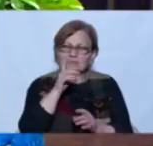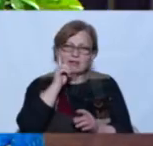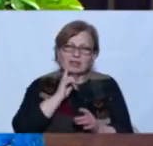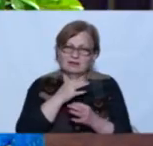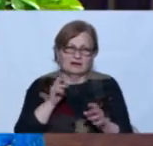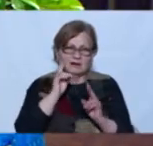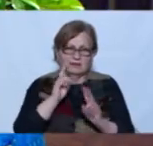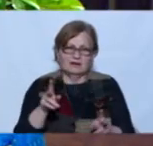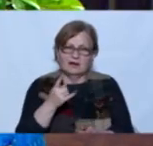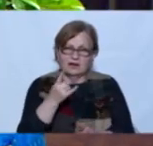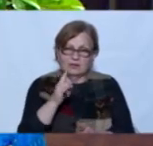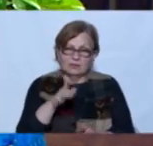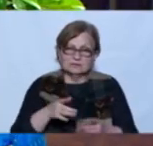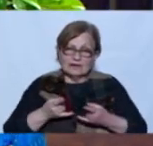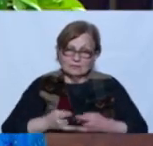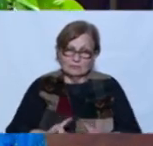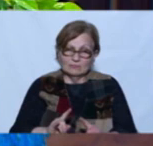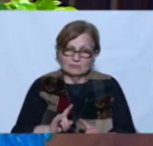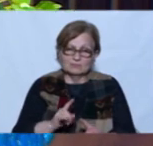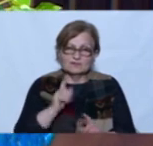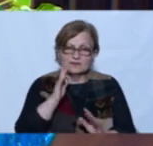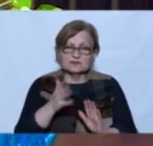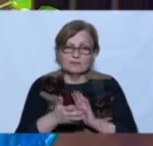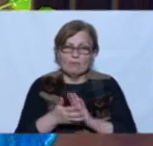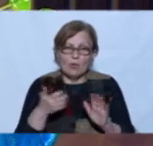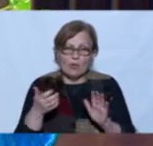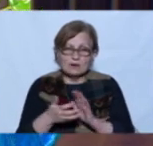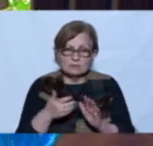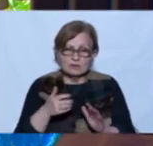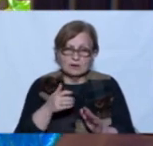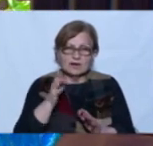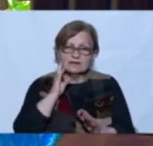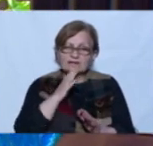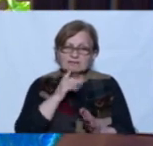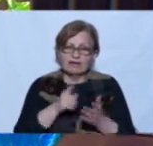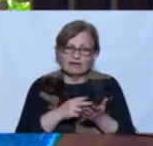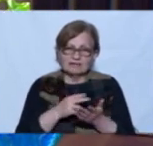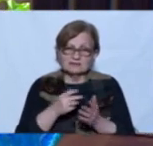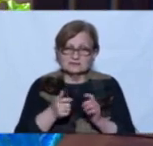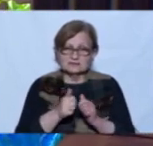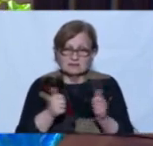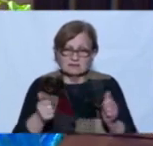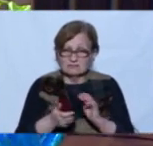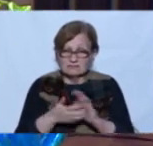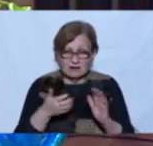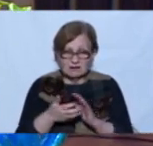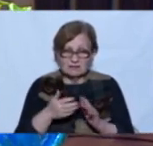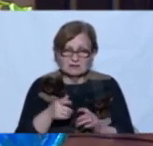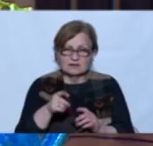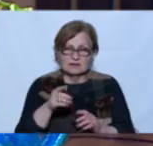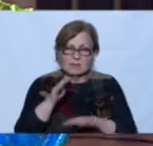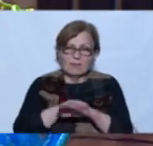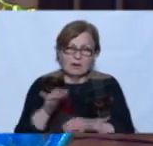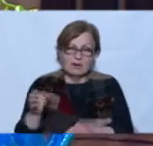სამსახურს. ბავშვი დაბადებიდანვე მოკლებული დედაენის გამაცხოველებელ გავლენას, დაინახეთ, უცებ